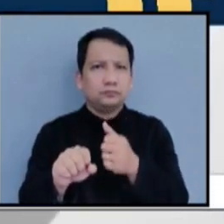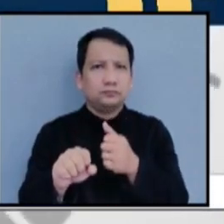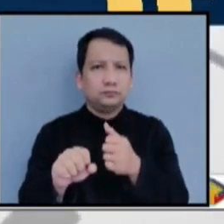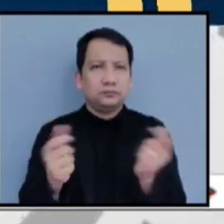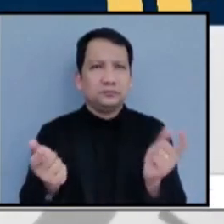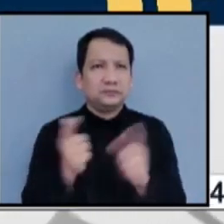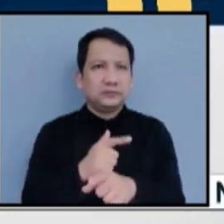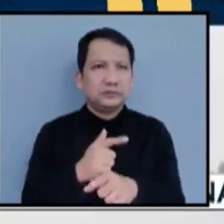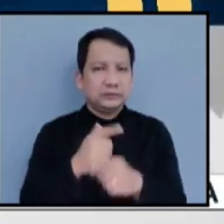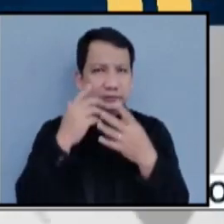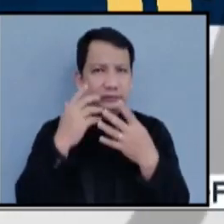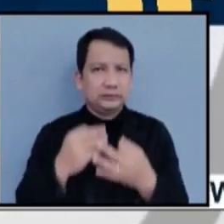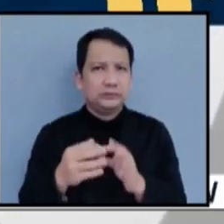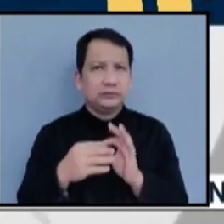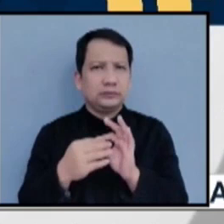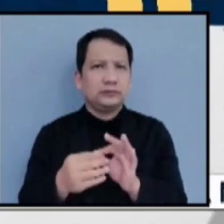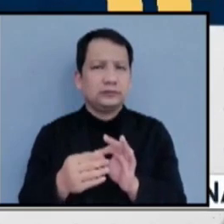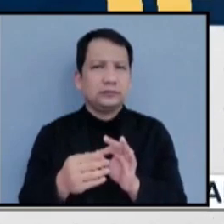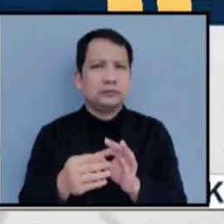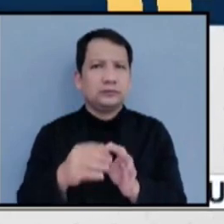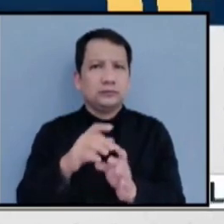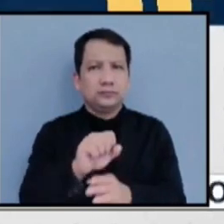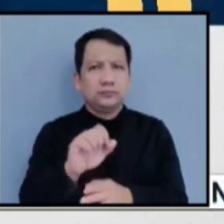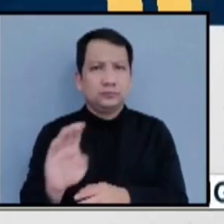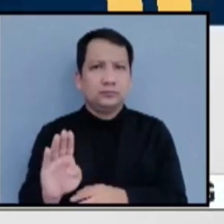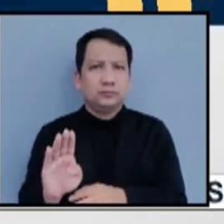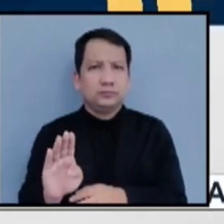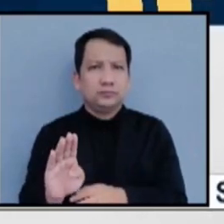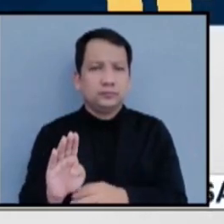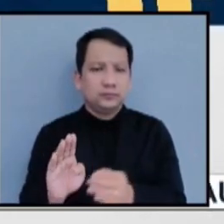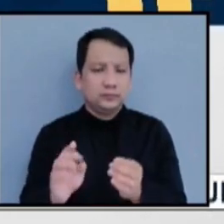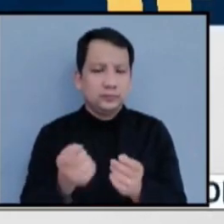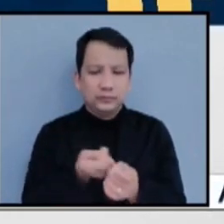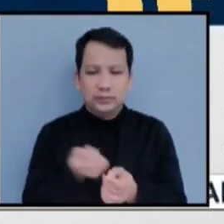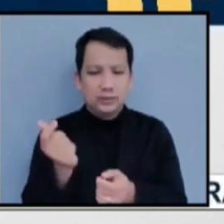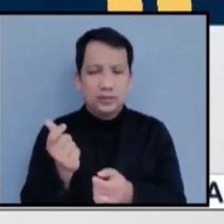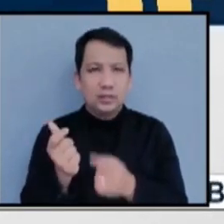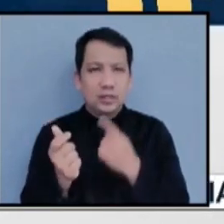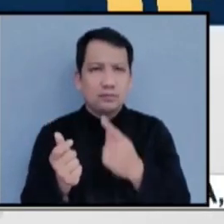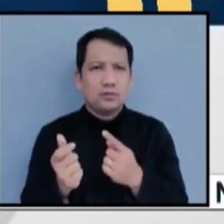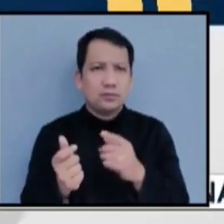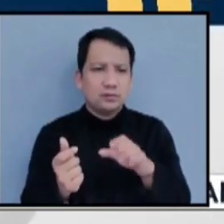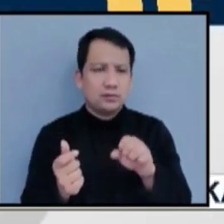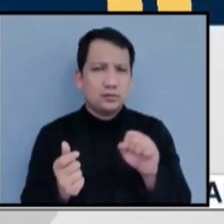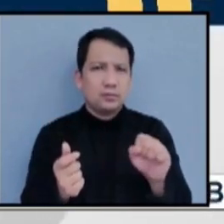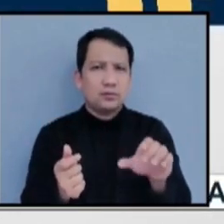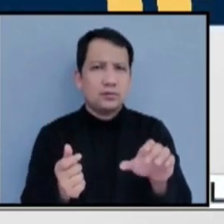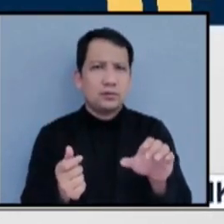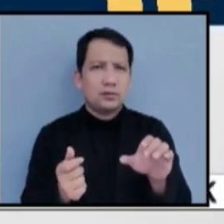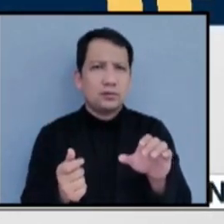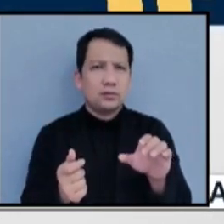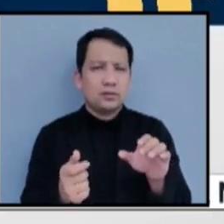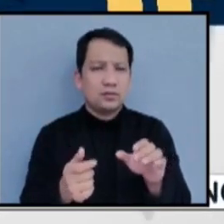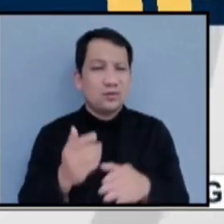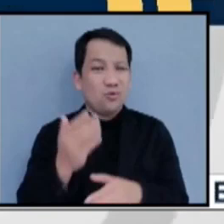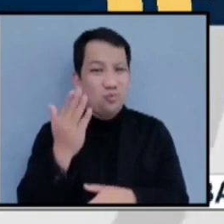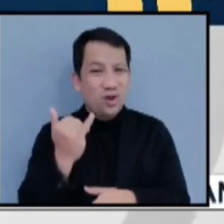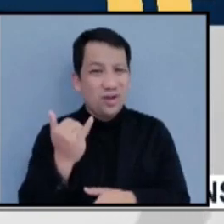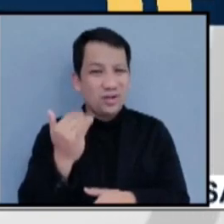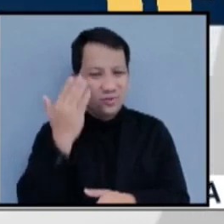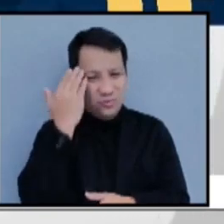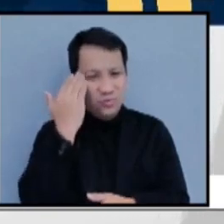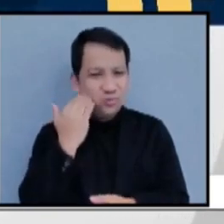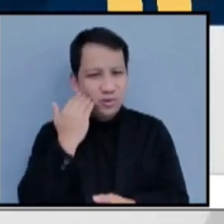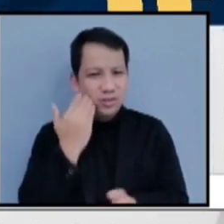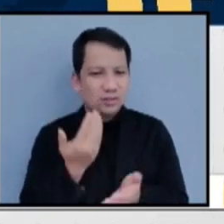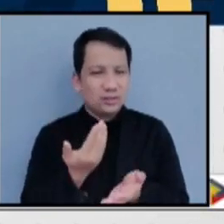desisyon ng Sandigan Bayan na nagdi-dismiss sa nasabing kaso dahil sa kakulangan ng sapat na ebidensya. May kinalaman